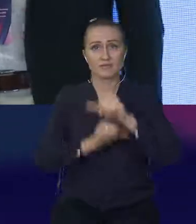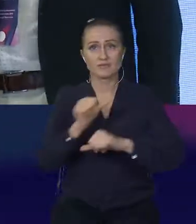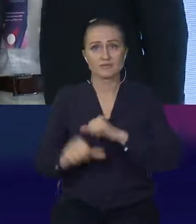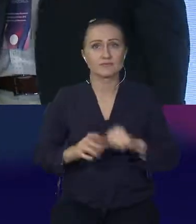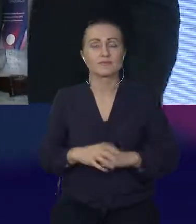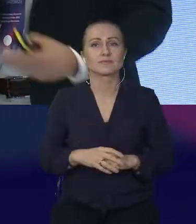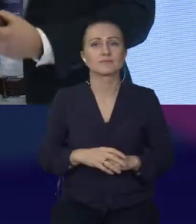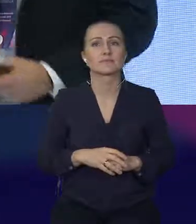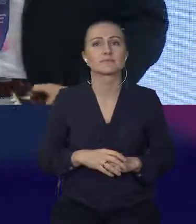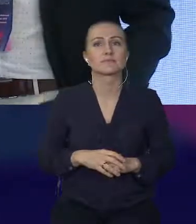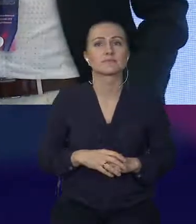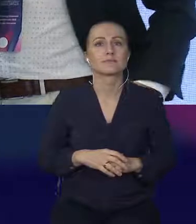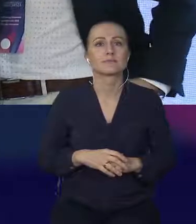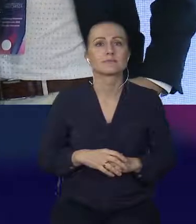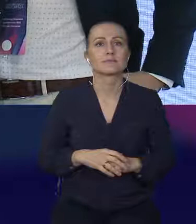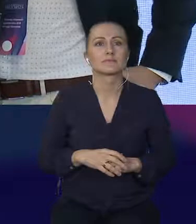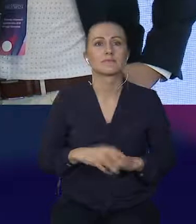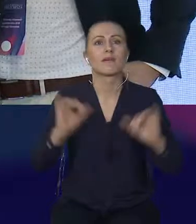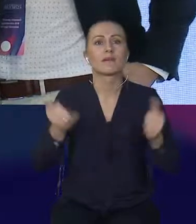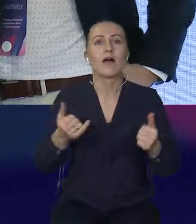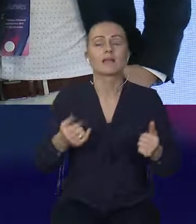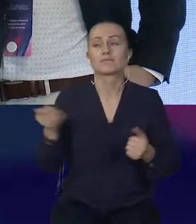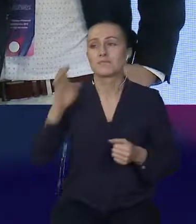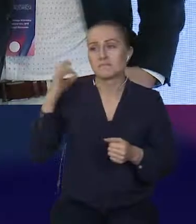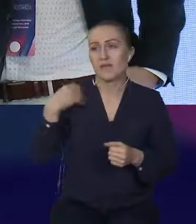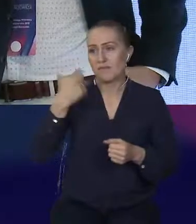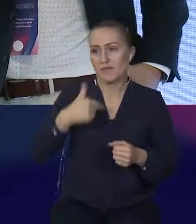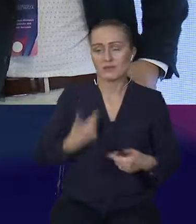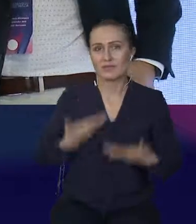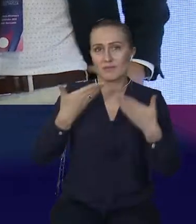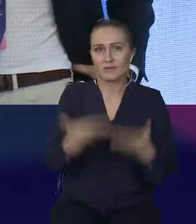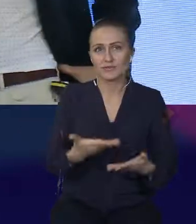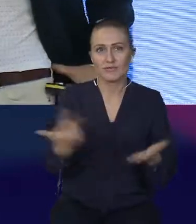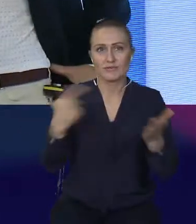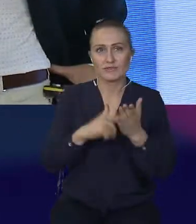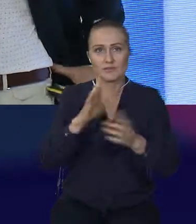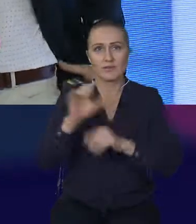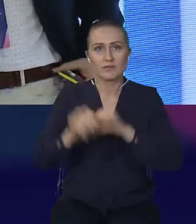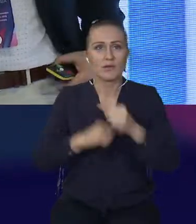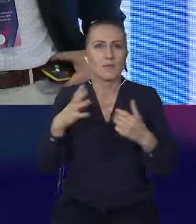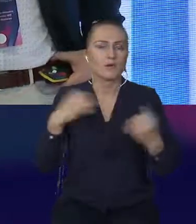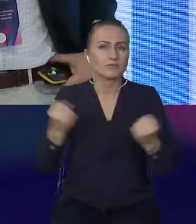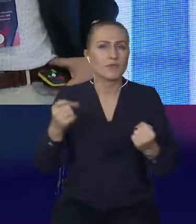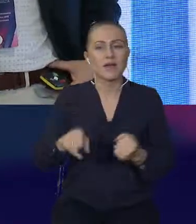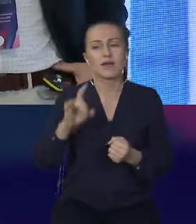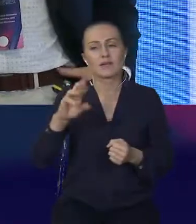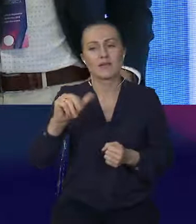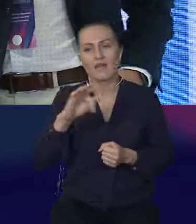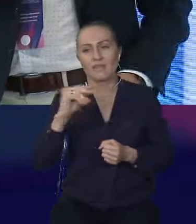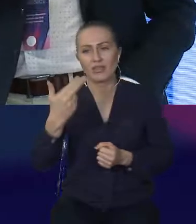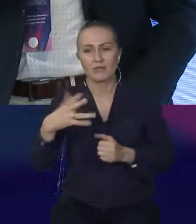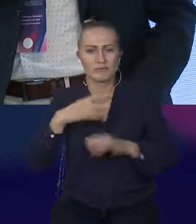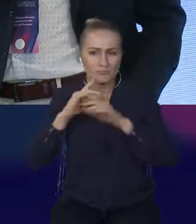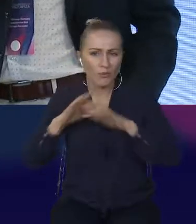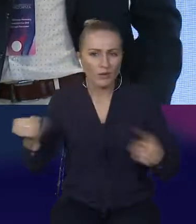tak jak tu pani zapraszając mnie na scenę mówiła, był duży boom na grafen. My znaleźliśmy na to pewne